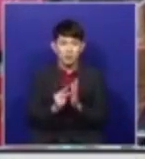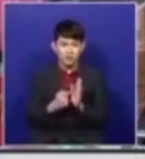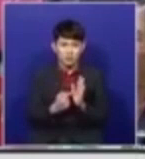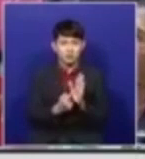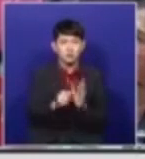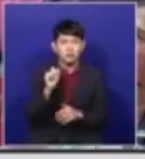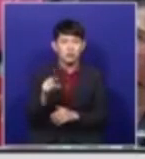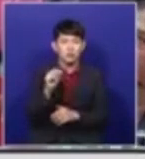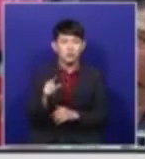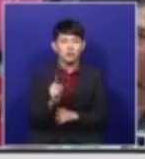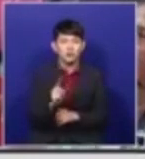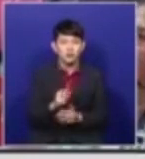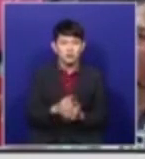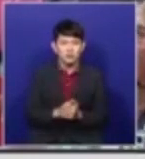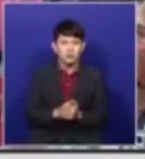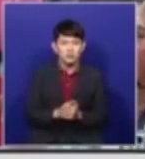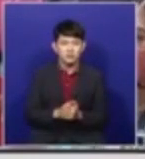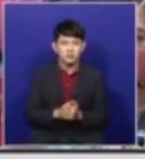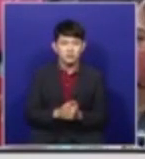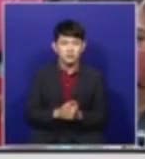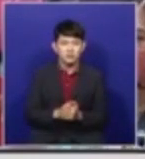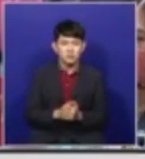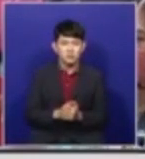ขอฝันกฎหมายที่บอกผมจะยื่นด่วนก็คือ 1ตั้งสภาพิศาลตั้งสภาวิสาหกิจขนาดกลางขนาดย่อมและแก้ปัญหาประกันสังคมให้เขาจะแก้กฎหมายให้และที่สำคัญนะคะนายกไม่อยู่จะได้สบตากันหน่อย